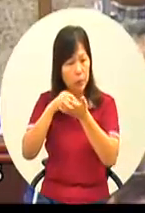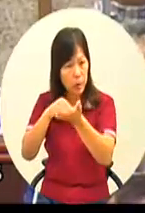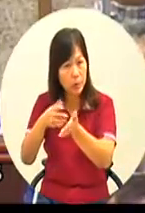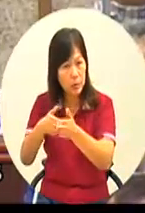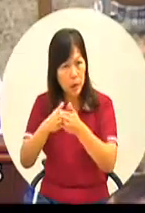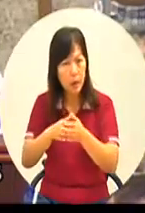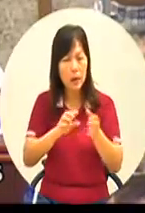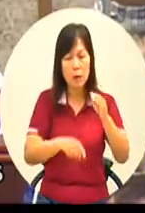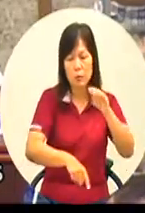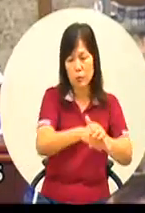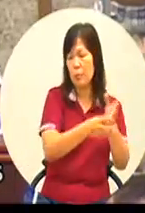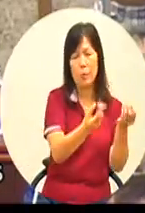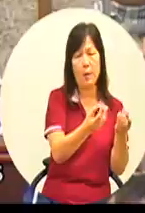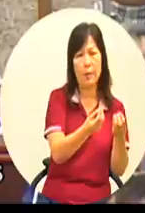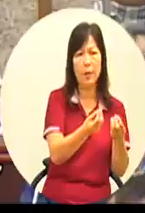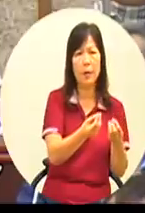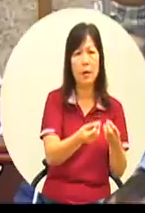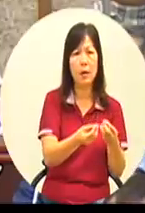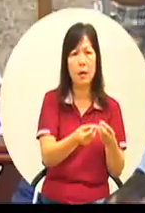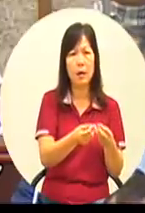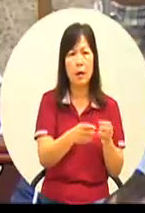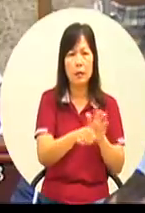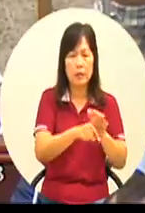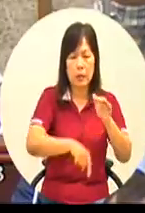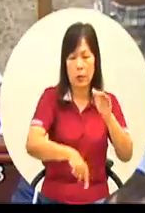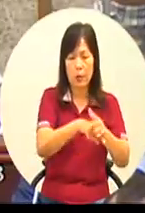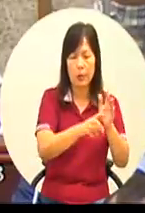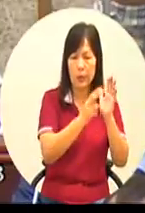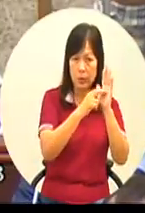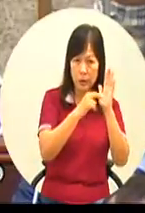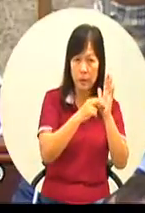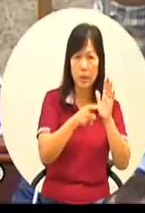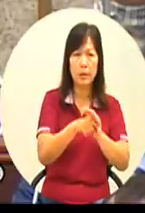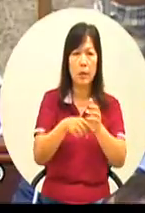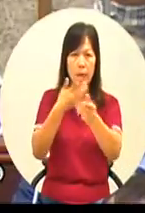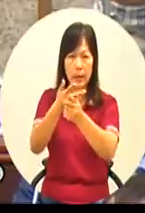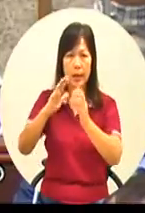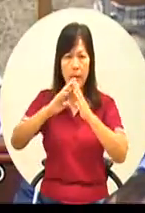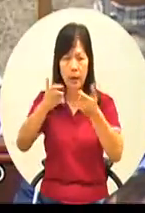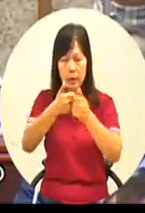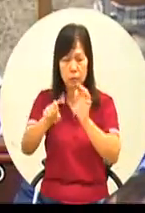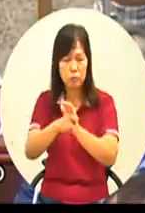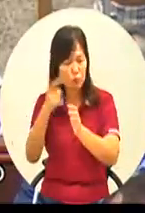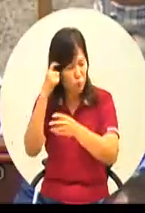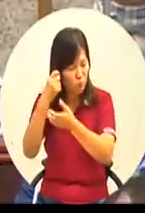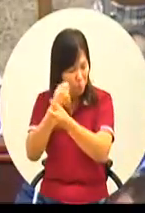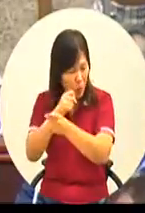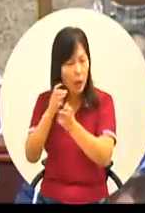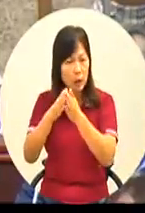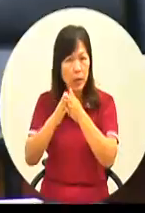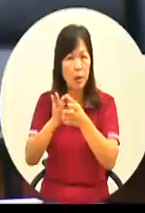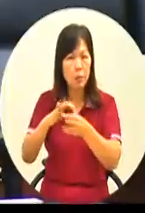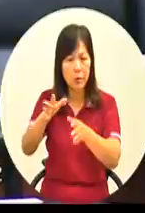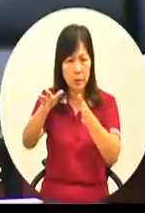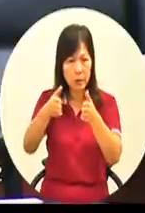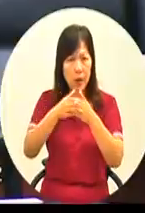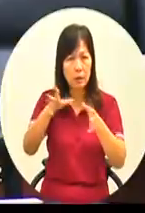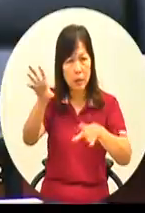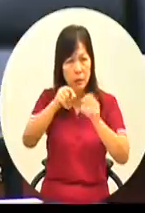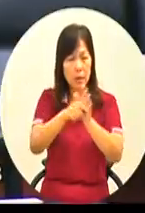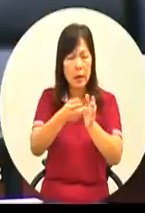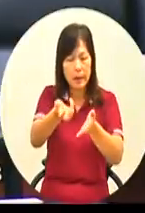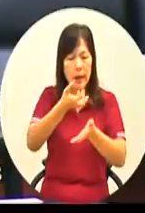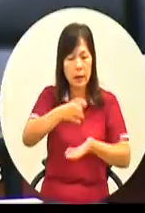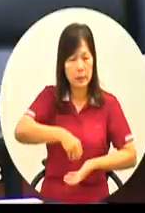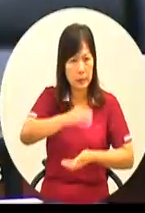没有违反旋转门条款的这一个部分的说明，我们会整理一份给议员 参考。是，不是我需要的资料是你刚刚我所提